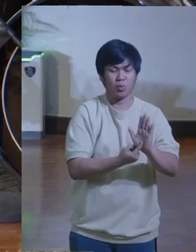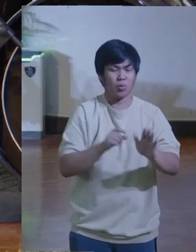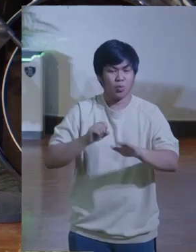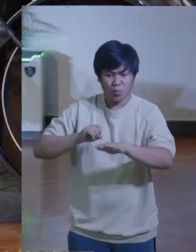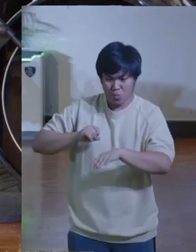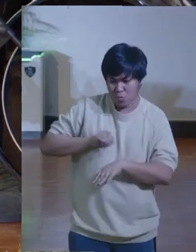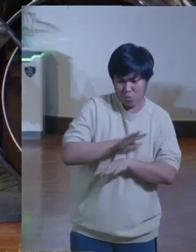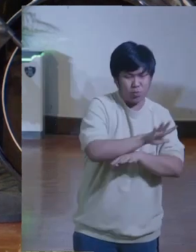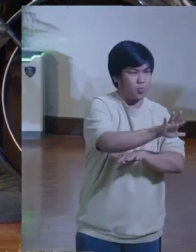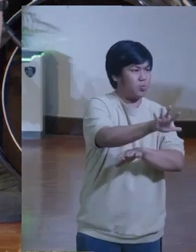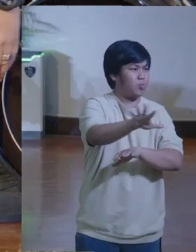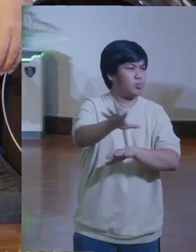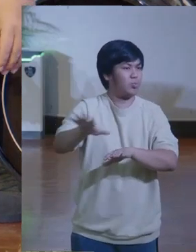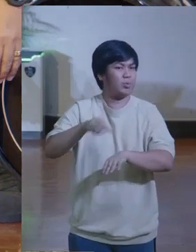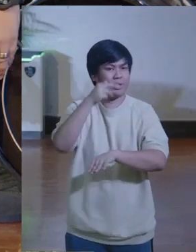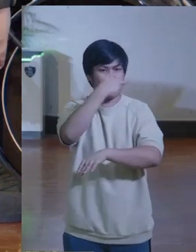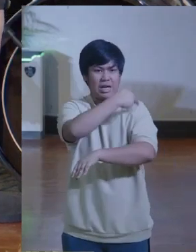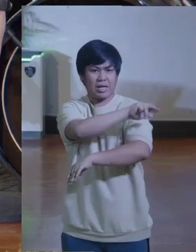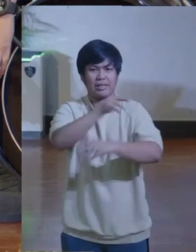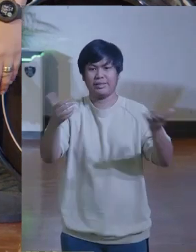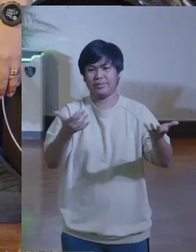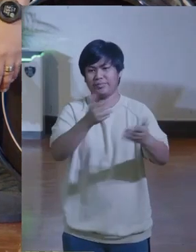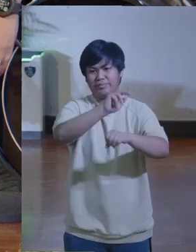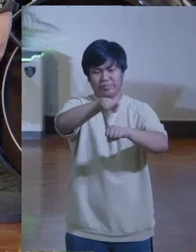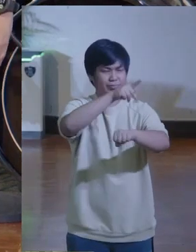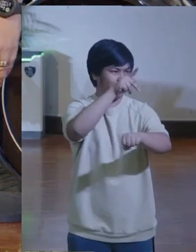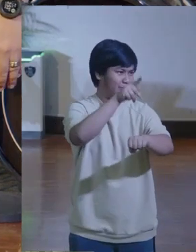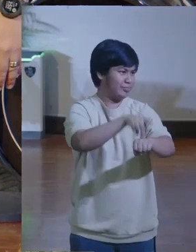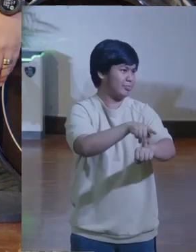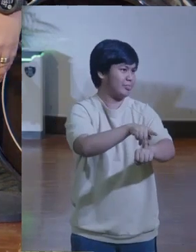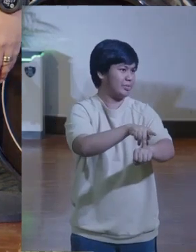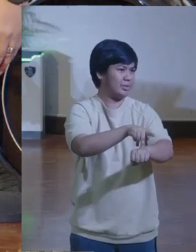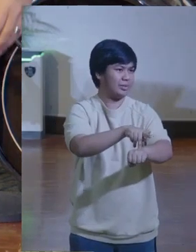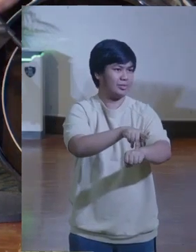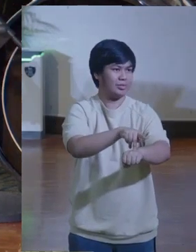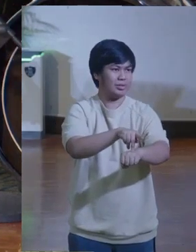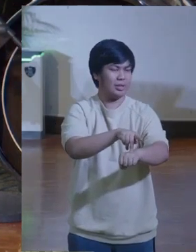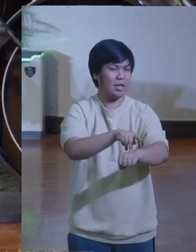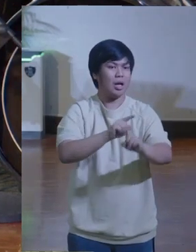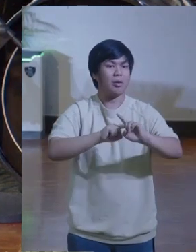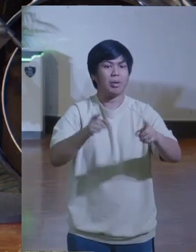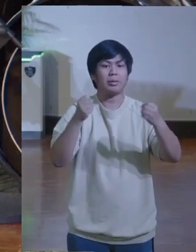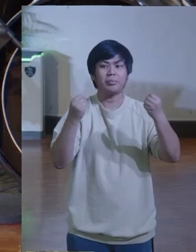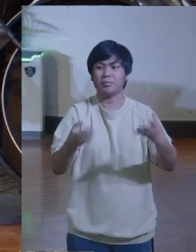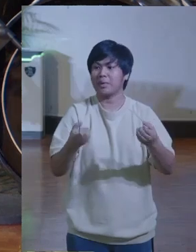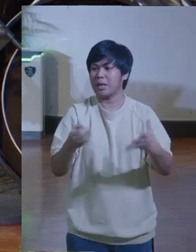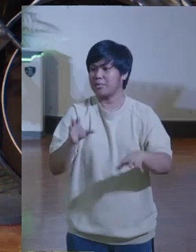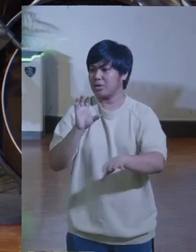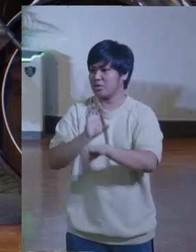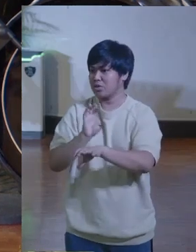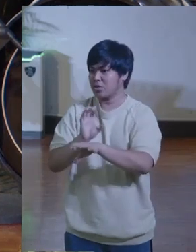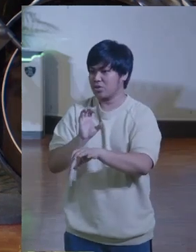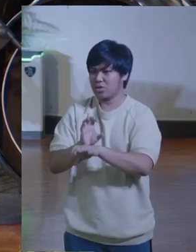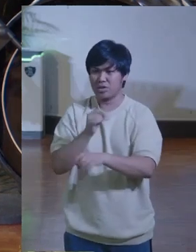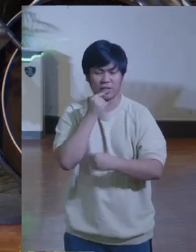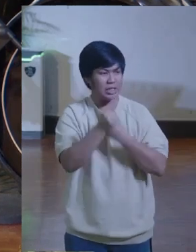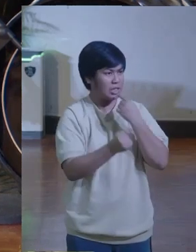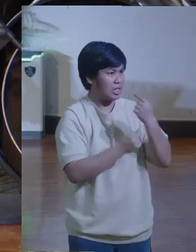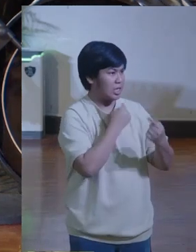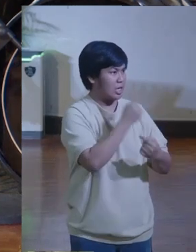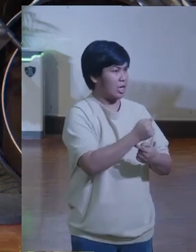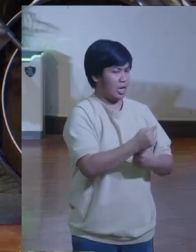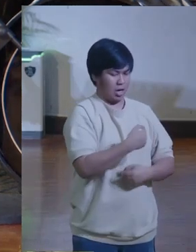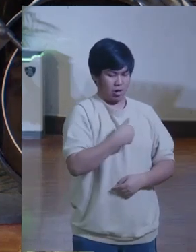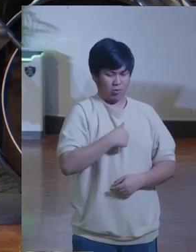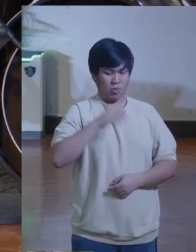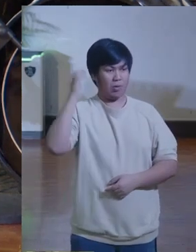na relihiyon sa ating bansa at kultura. Ngunit marami pong church na sinasabing sila ay